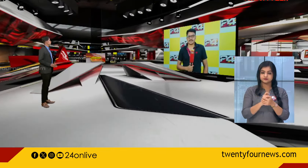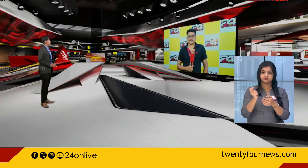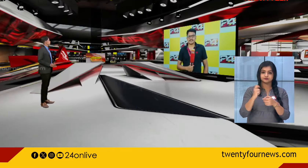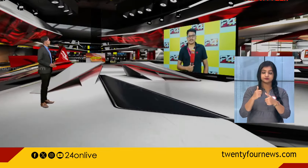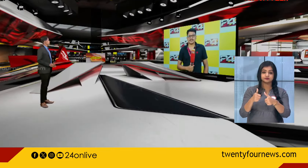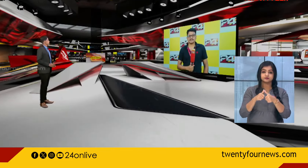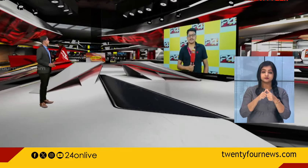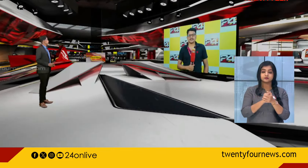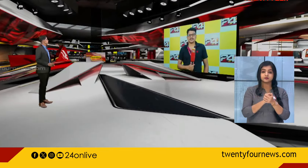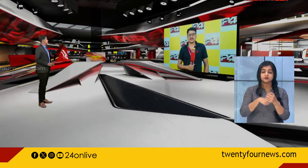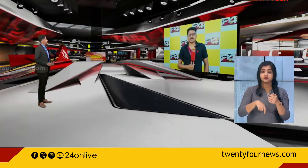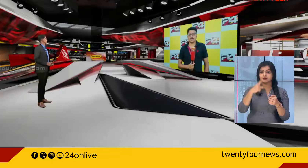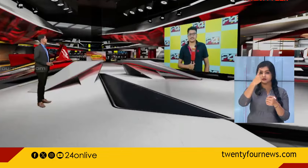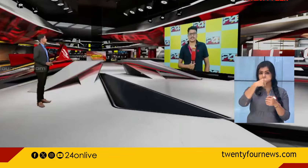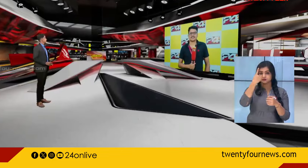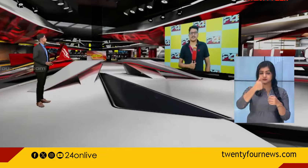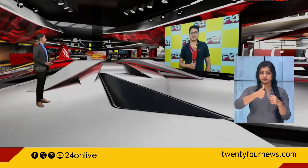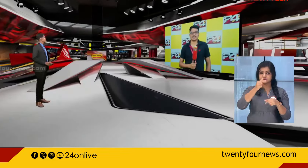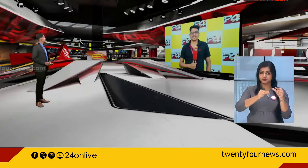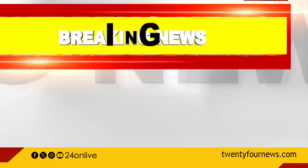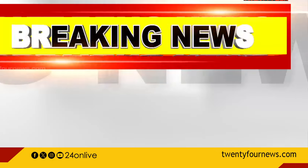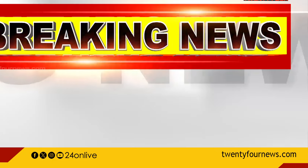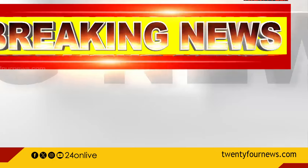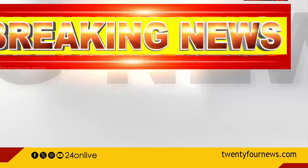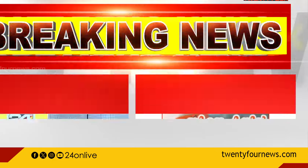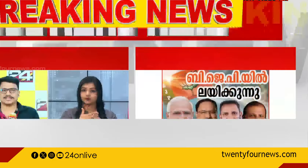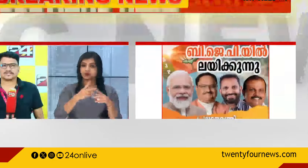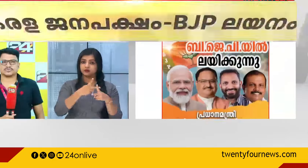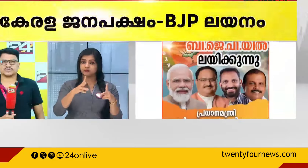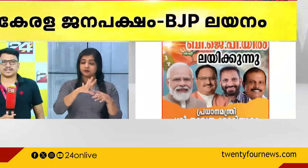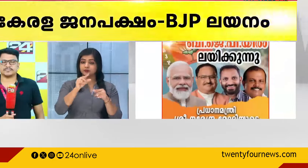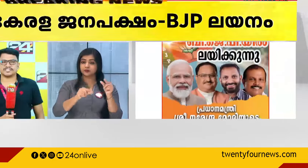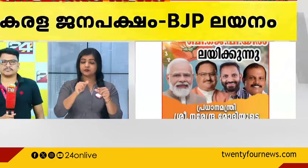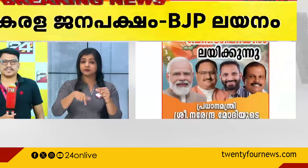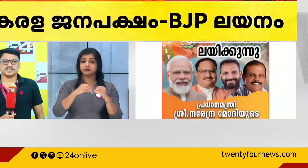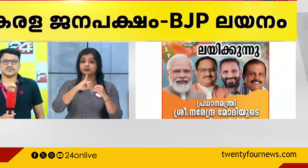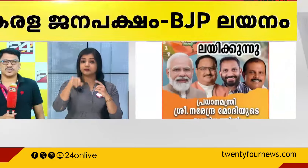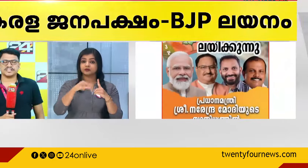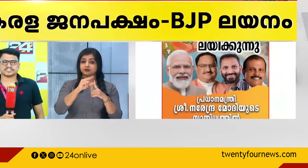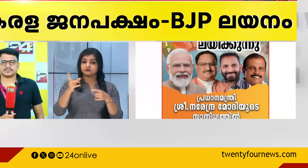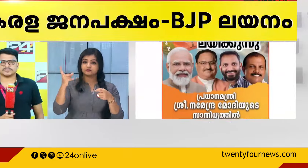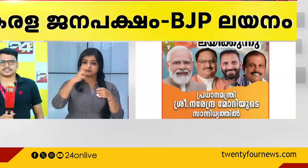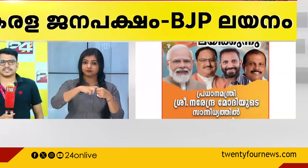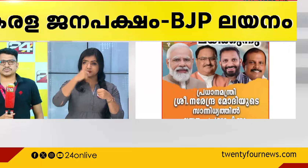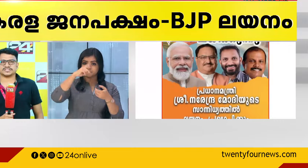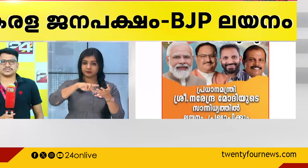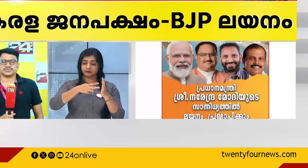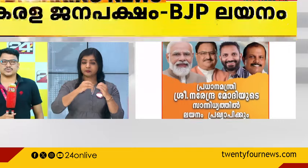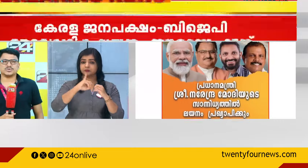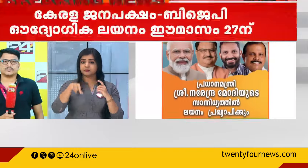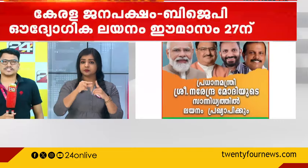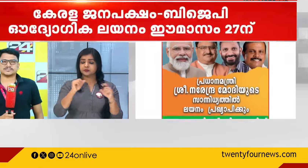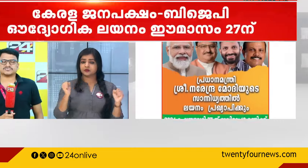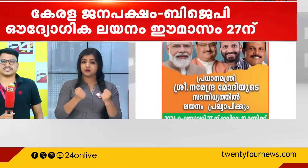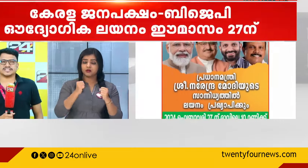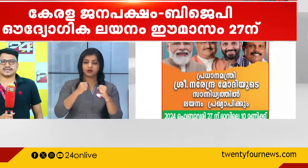സമുദായ നേതാക്കളെയും അത്തരത്തിൽ പ്രവർത്തിക്കുന്ന ആളുകളെയും ബിജെപിയിലേക്ക് കൊണ്ടുവരാൻ ബിജെപി വലിയ ശ്രമം നടത്തിയിരുന്നു അതിന്റെ ഒരു